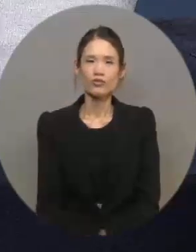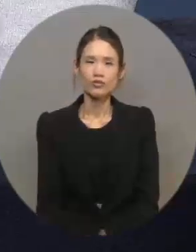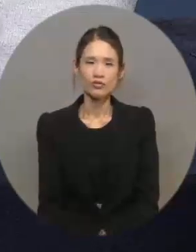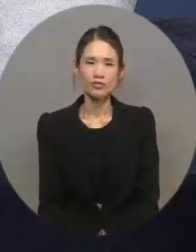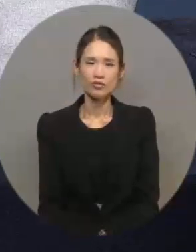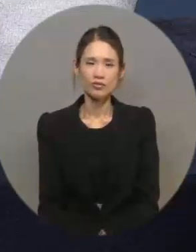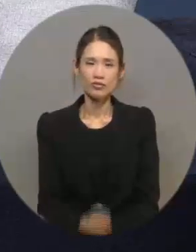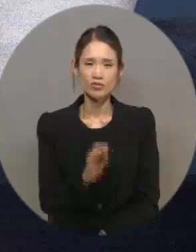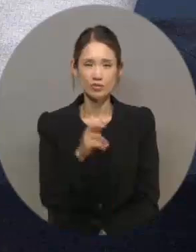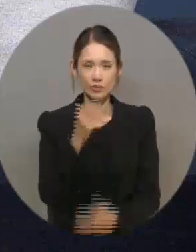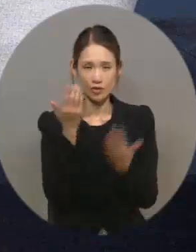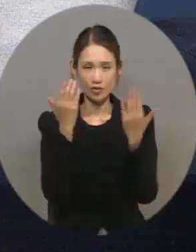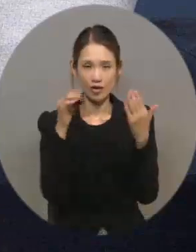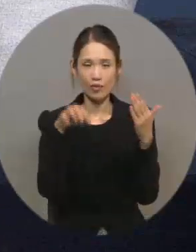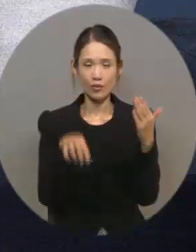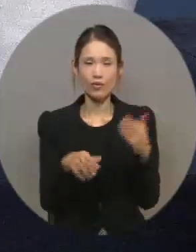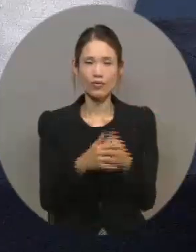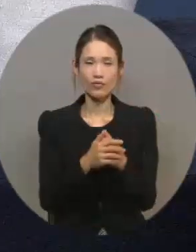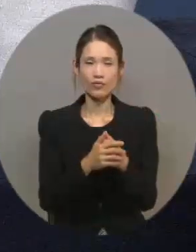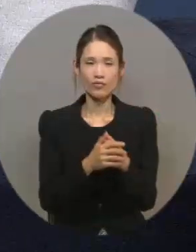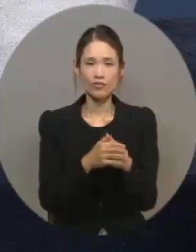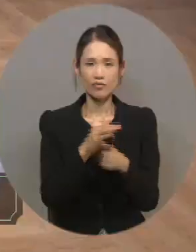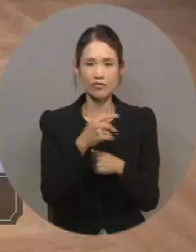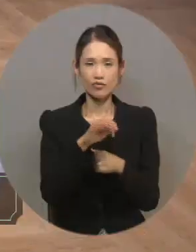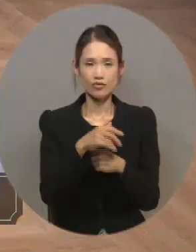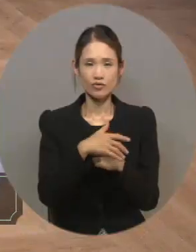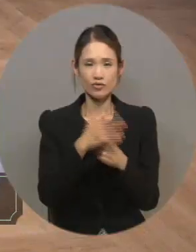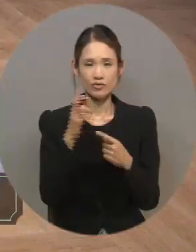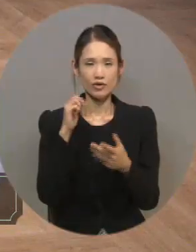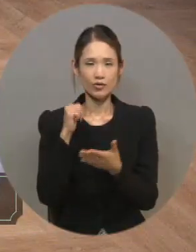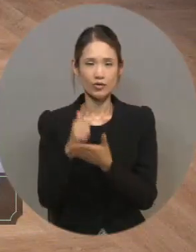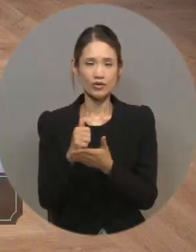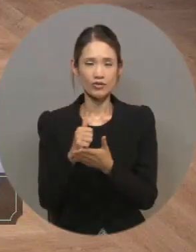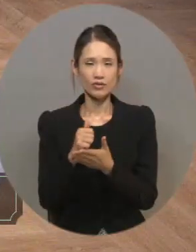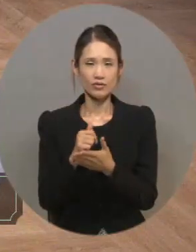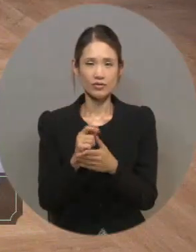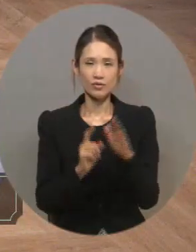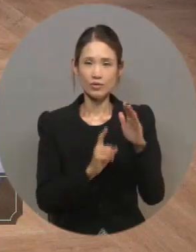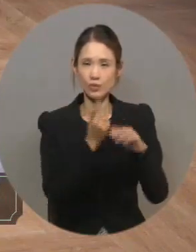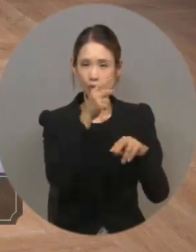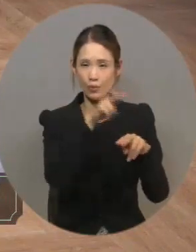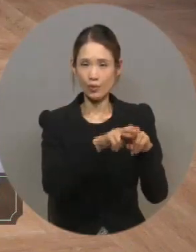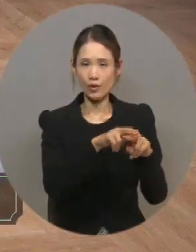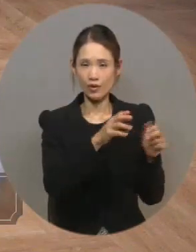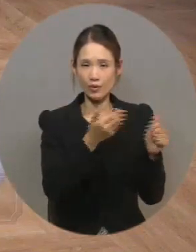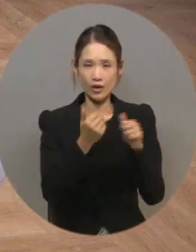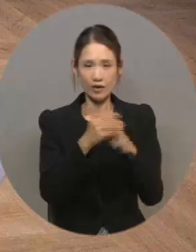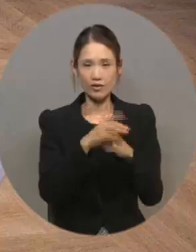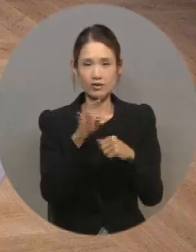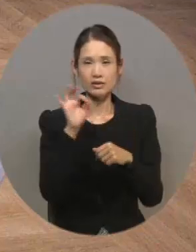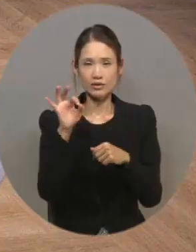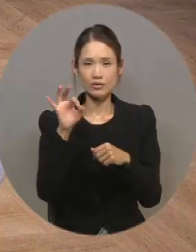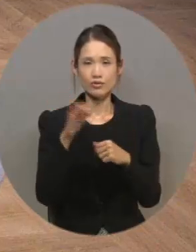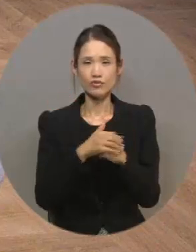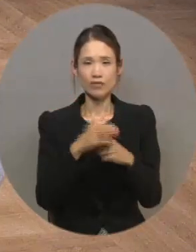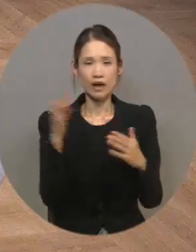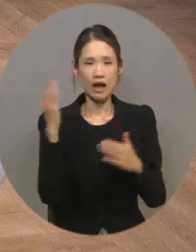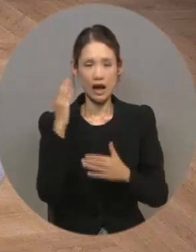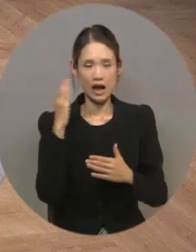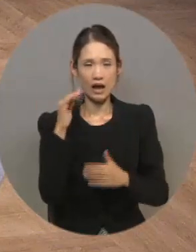저희 여명학교에서. 그래서 그거를 튀르키예 대사관에 제가, 대사관 높은 사람 나오라고, 이 돈 우리